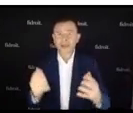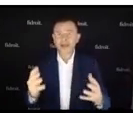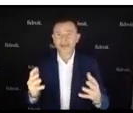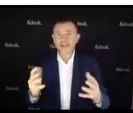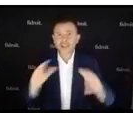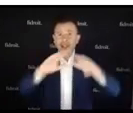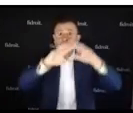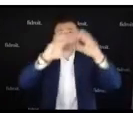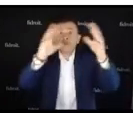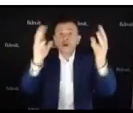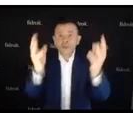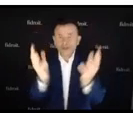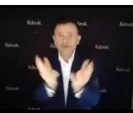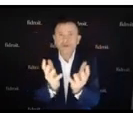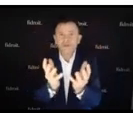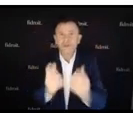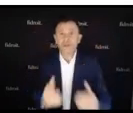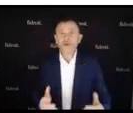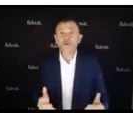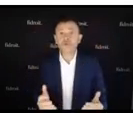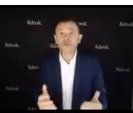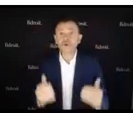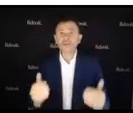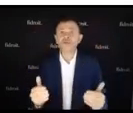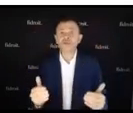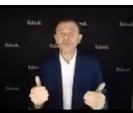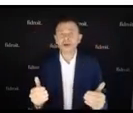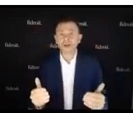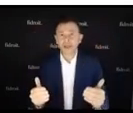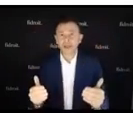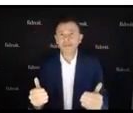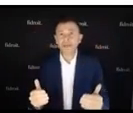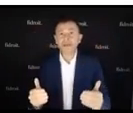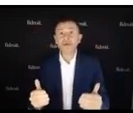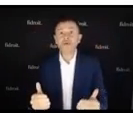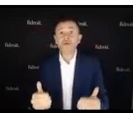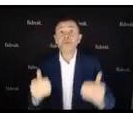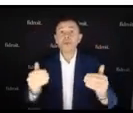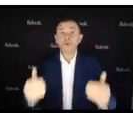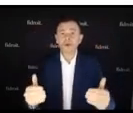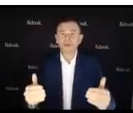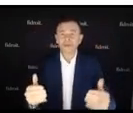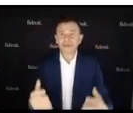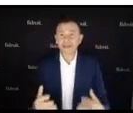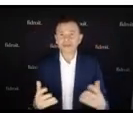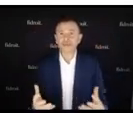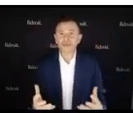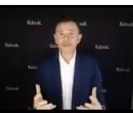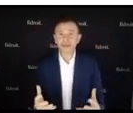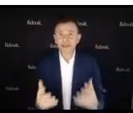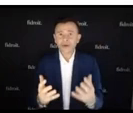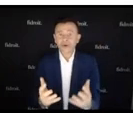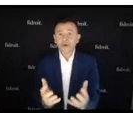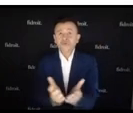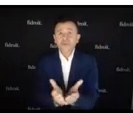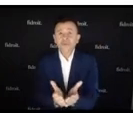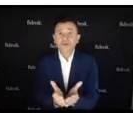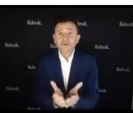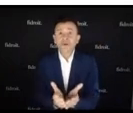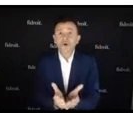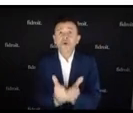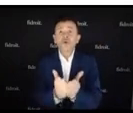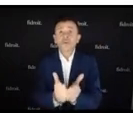frais attachés à l'enveloppe assurance vie que nous ne connaîtrons pas avec le PEA. C'est la raison pour laquelle, là encore, nous allons